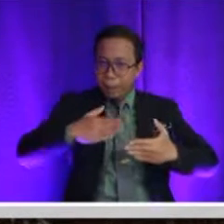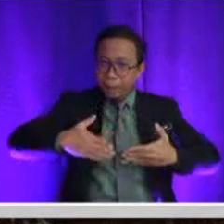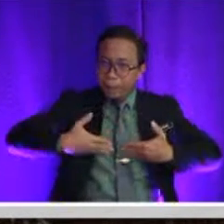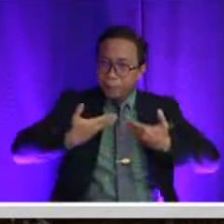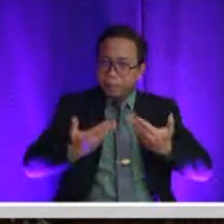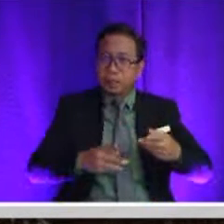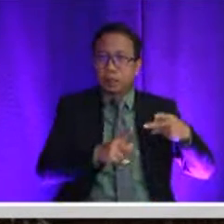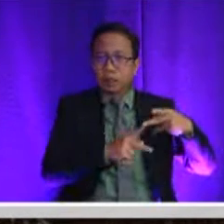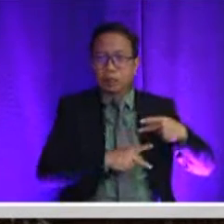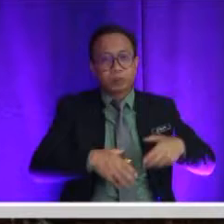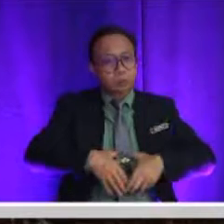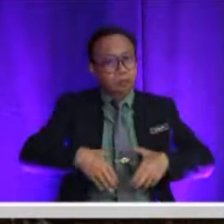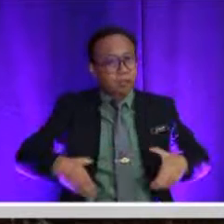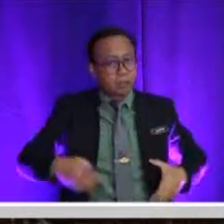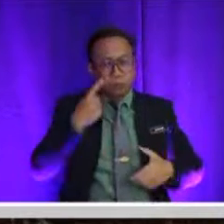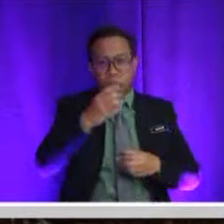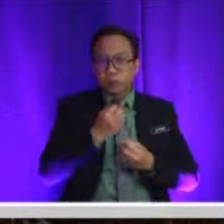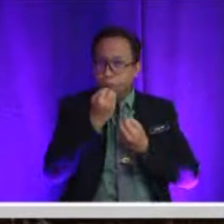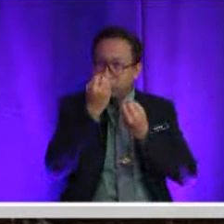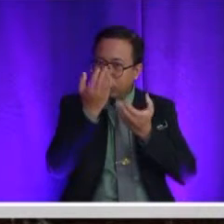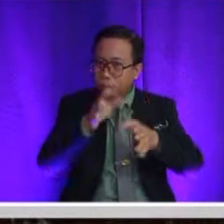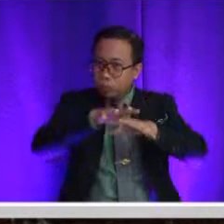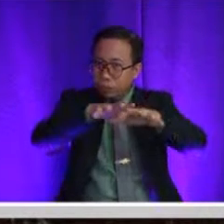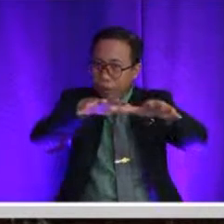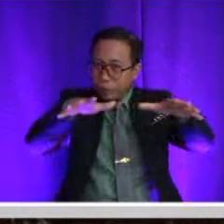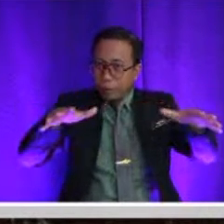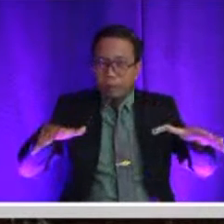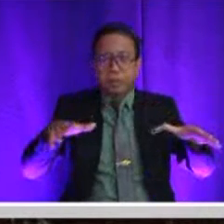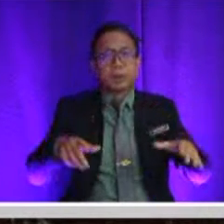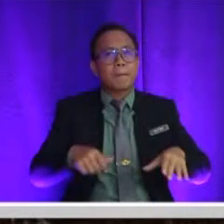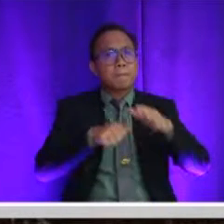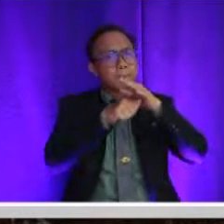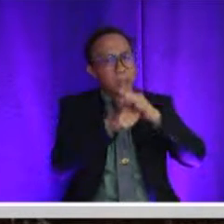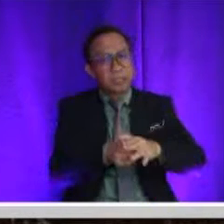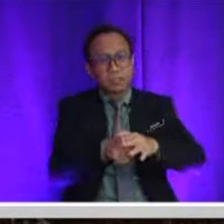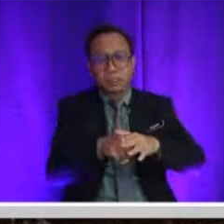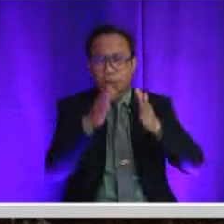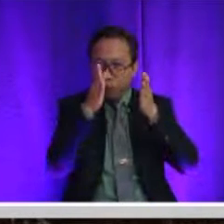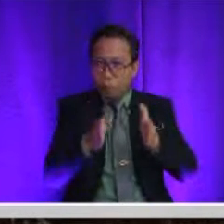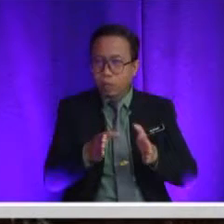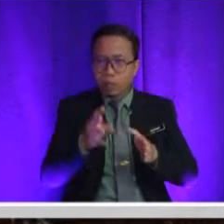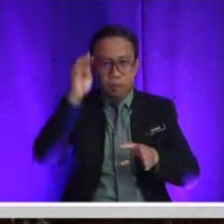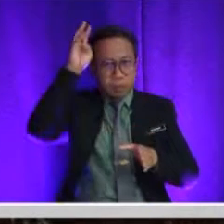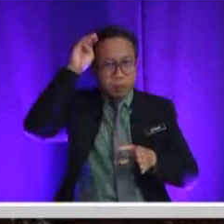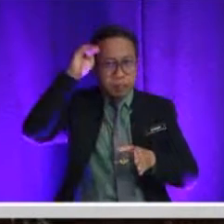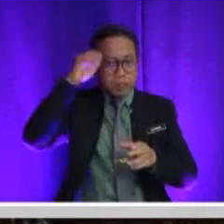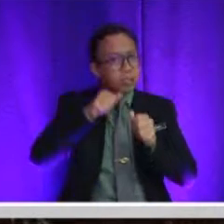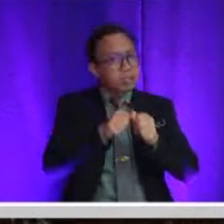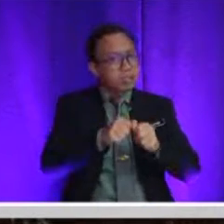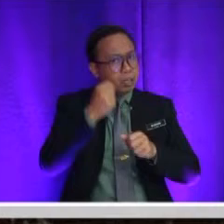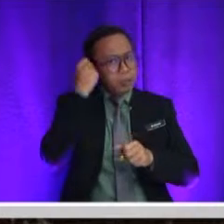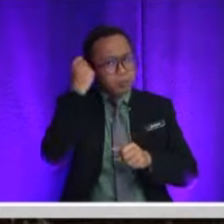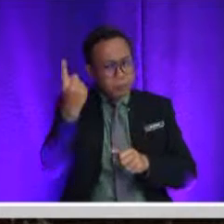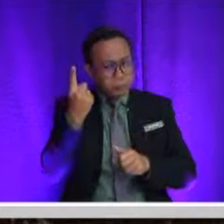berani untuk menyebarkan faham mereka di Tanah Melayu dengan memaksa penduduk Tanah Melayu mengikut pahaman bracket